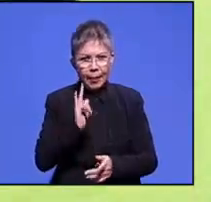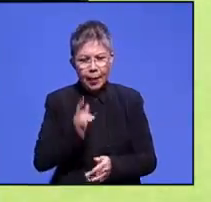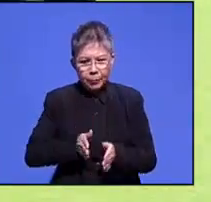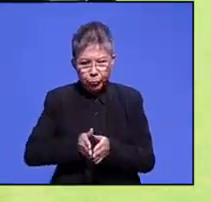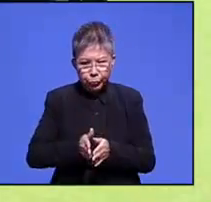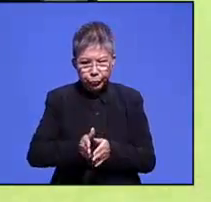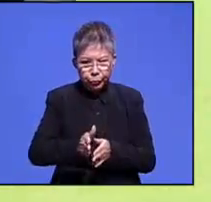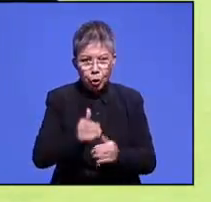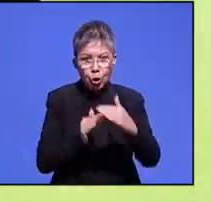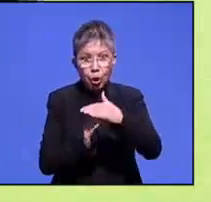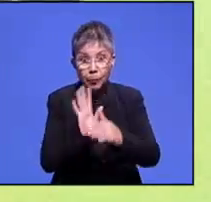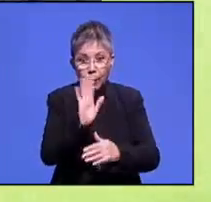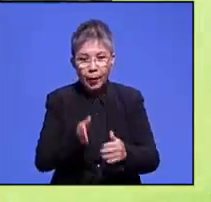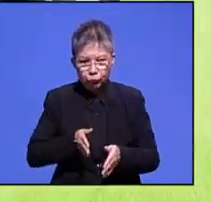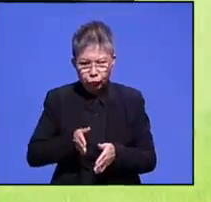hihihi